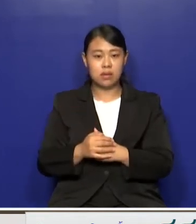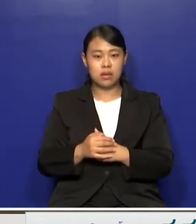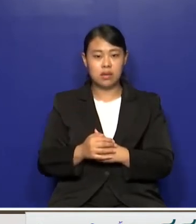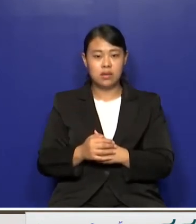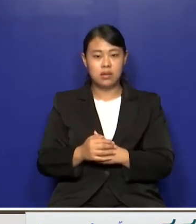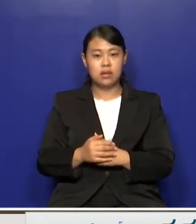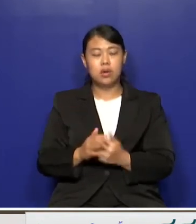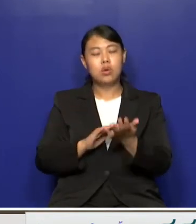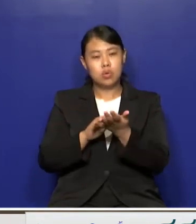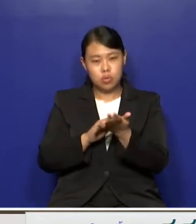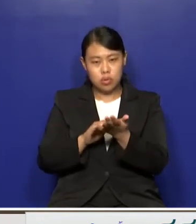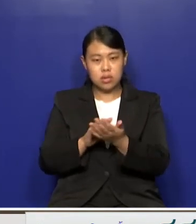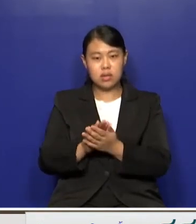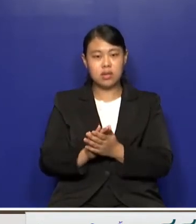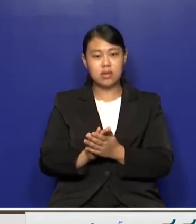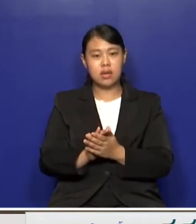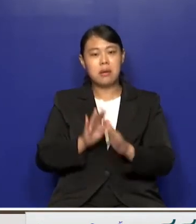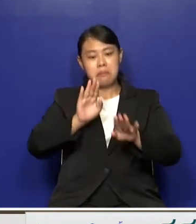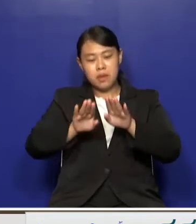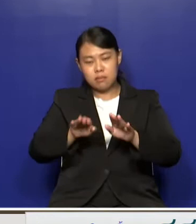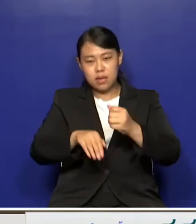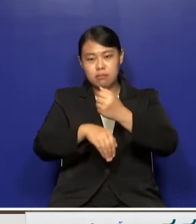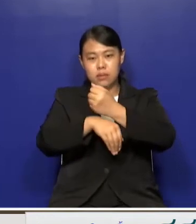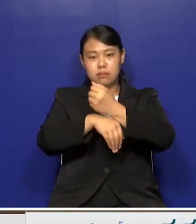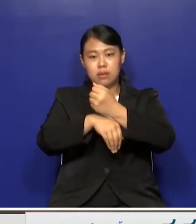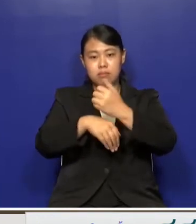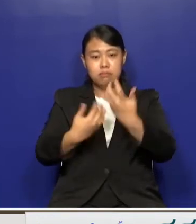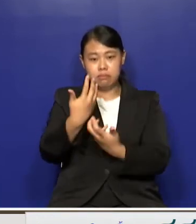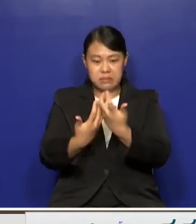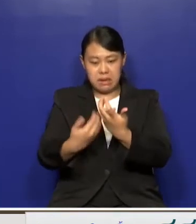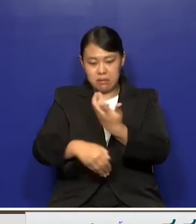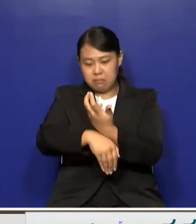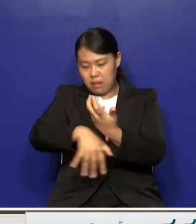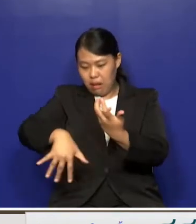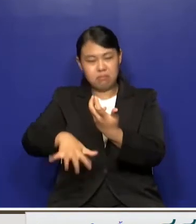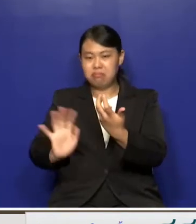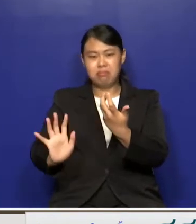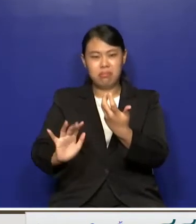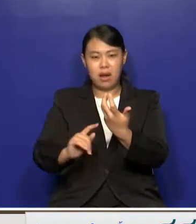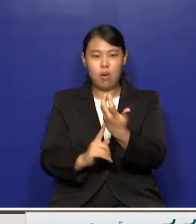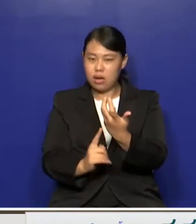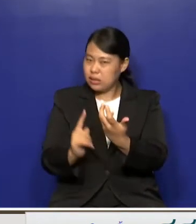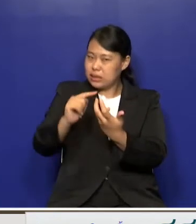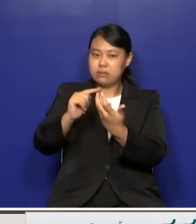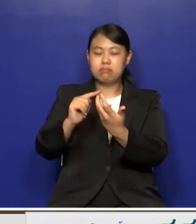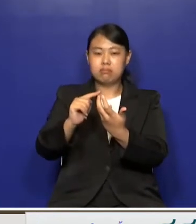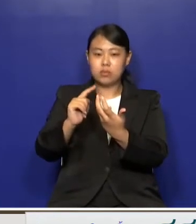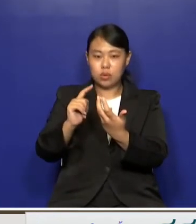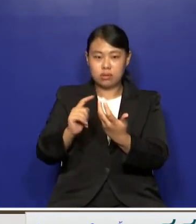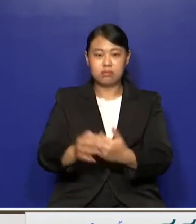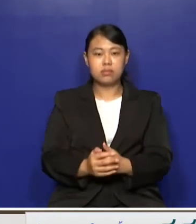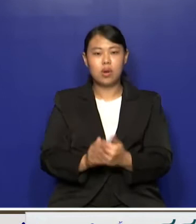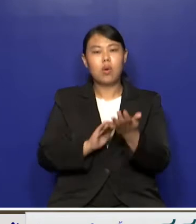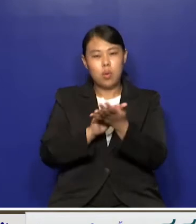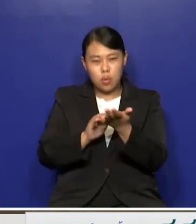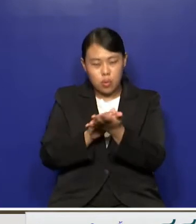ระชาชนกผมอยู่ลากยาเลยครับขอใหอยู่บนยอดยาบ้ใไครับอันนี้ตองกลาบเปรียนด้คามขอโทษ